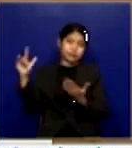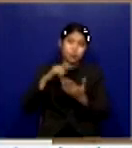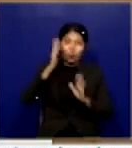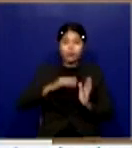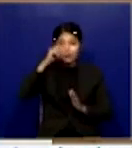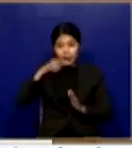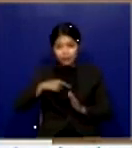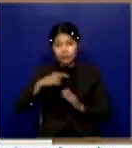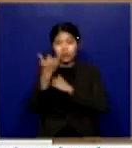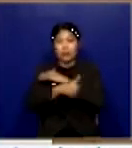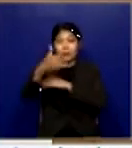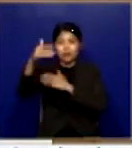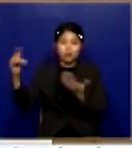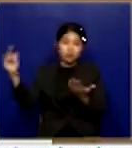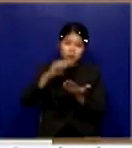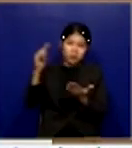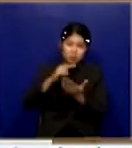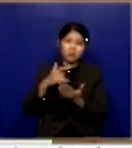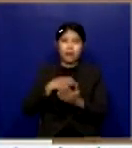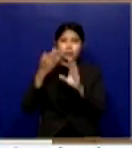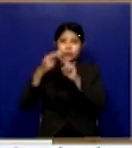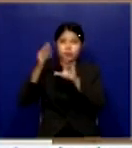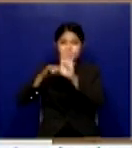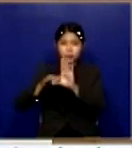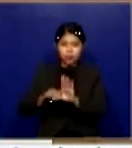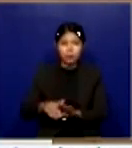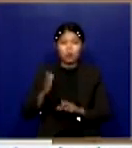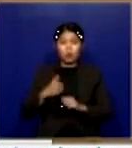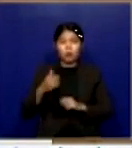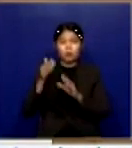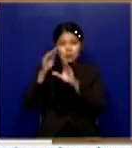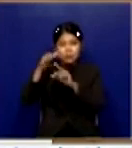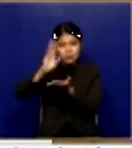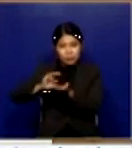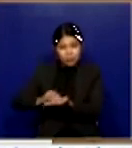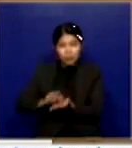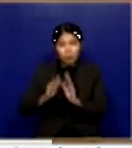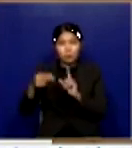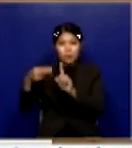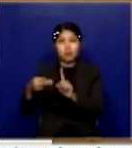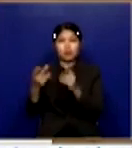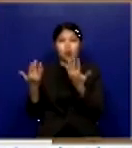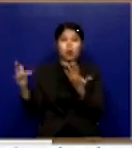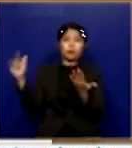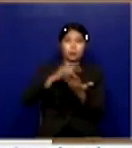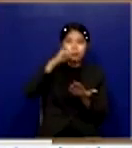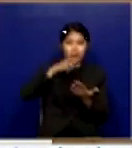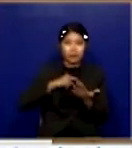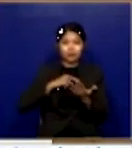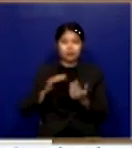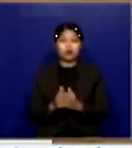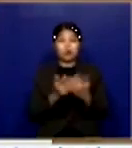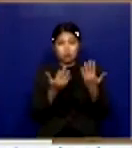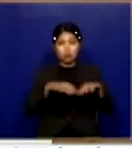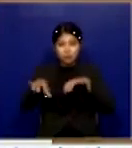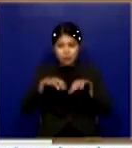มีความต้องการเข้ามาประเทศไทยอีกเป็นหมื่นมีเป็นพันเป็นหมื่นลายนะครับเข้าคิวรอที่มาประเทศไทยซึ่ง